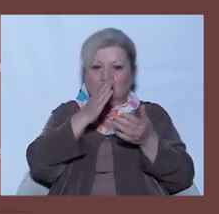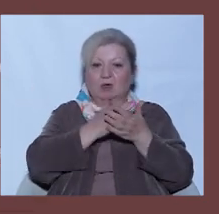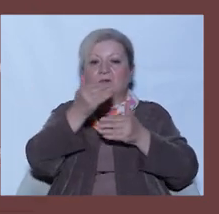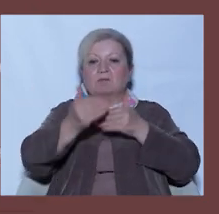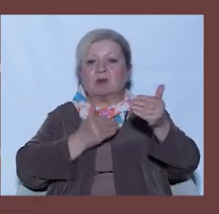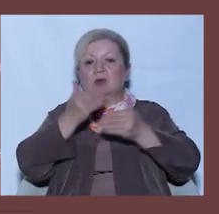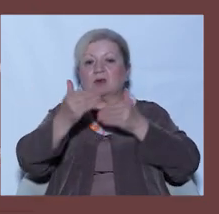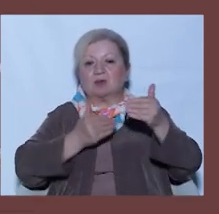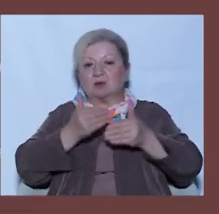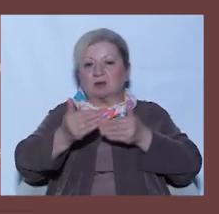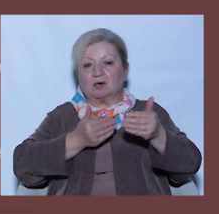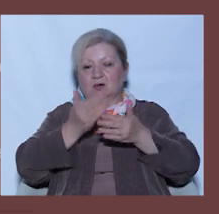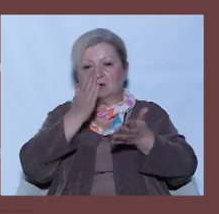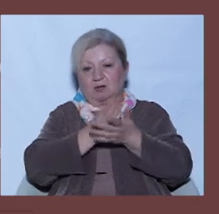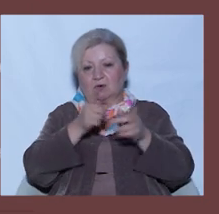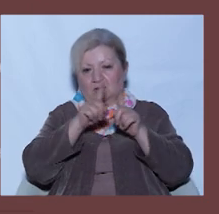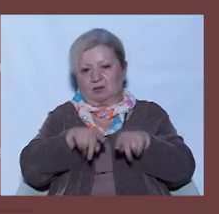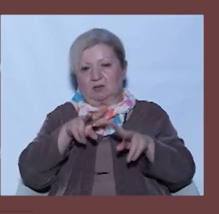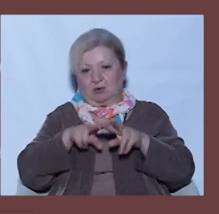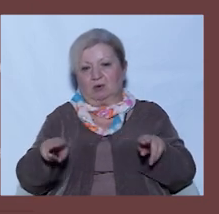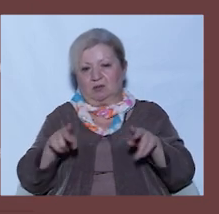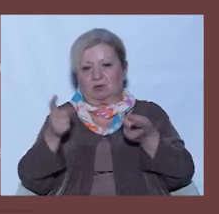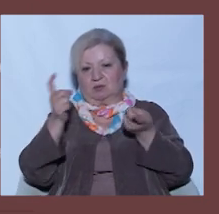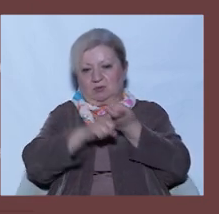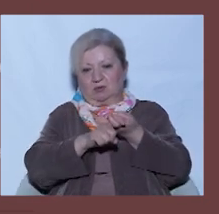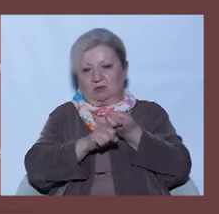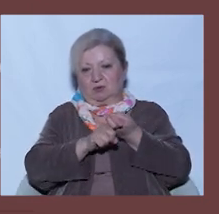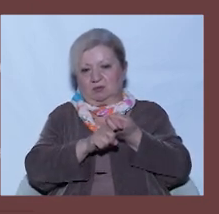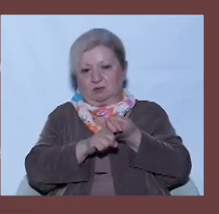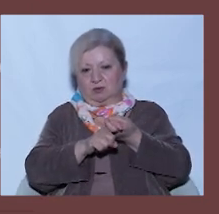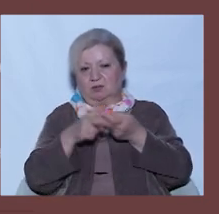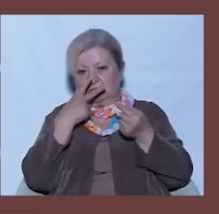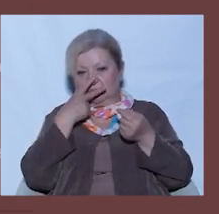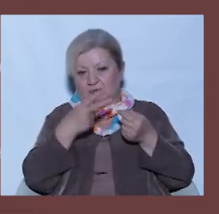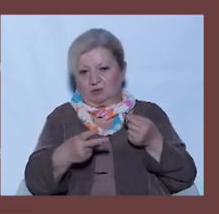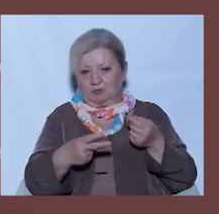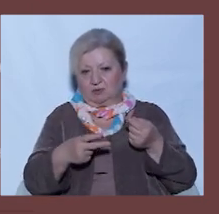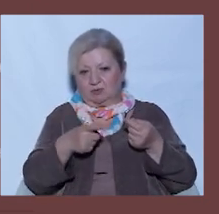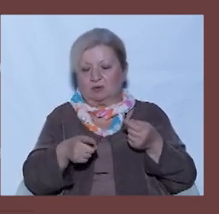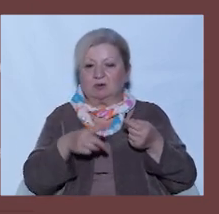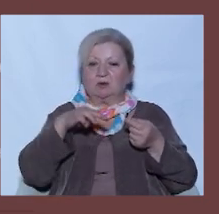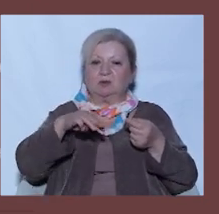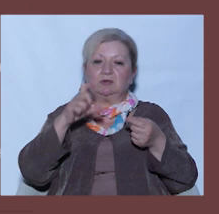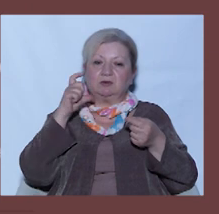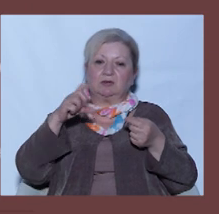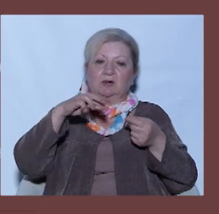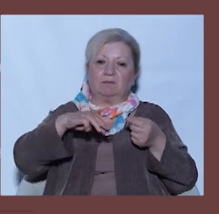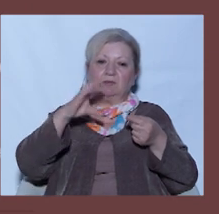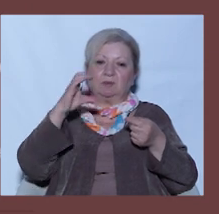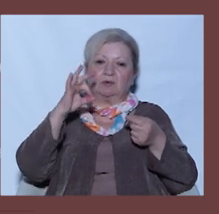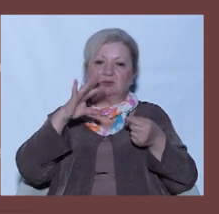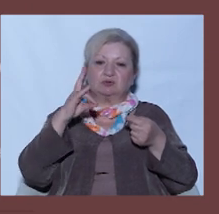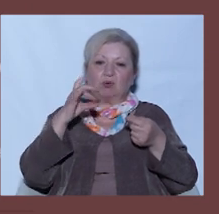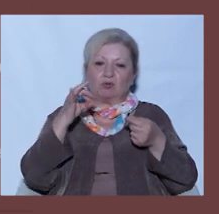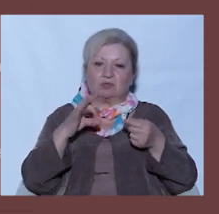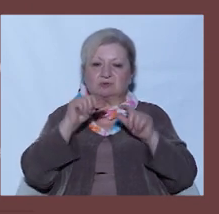პერიოდით შესაბამისად არის ამათთან დაკავშირებული. აი ტომსონის ფორმულა T, ფეს